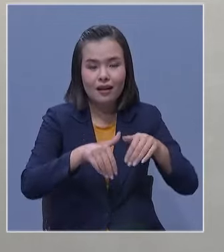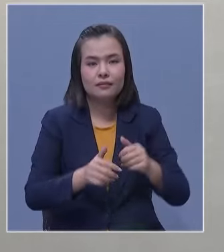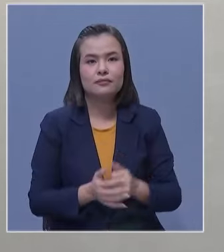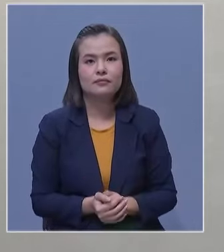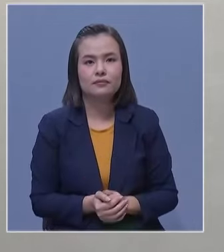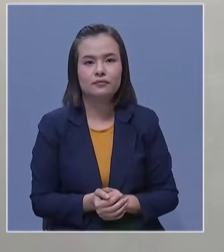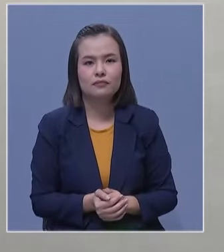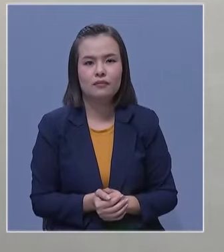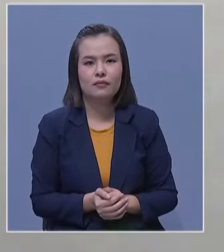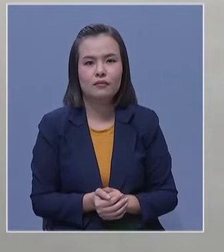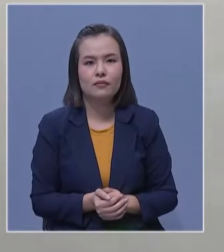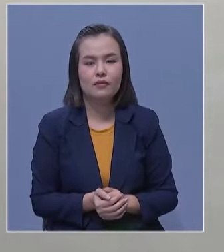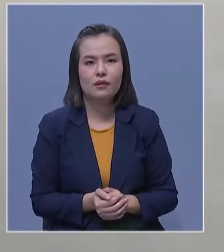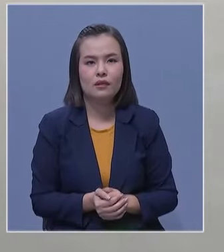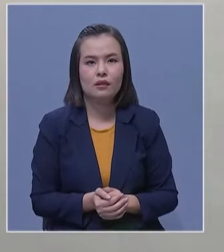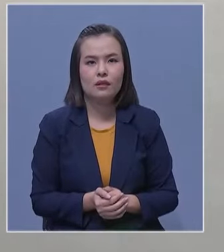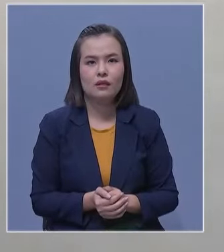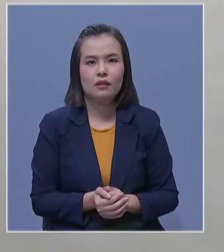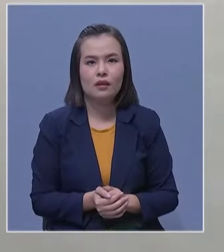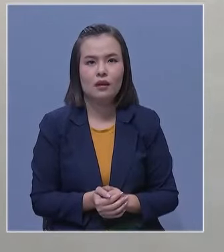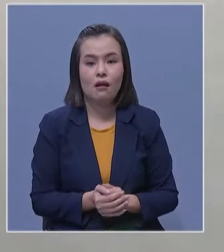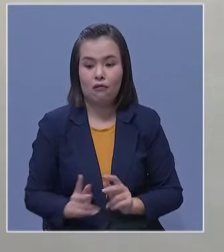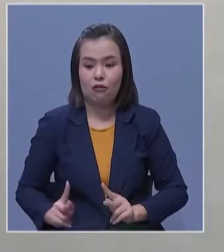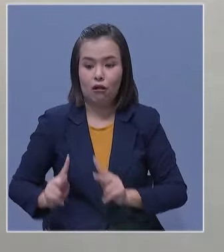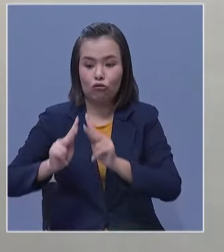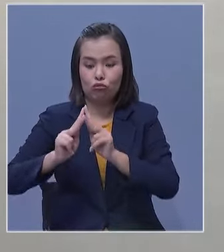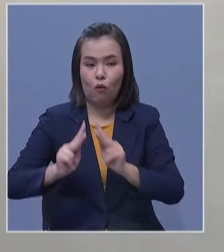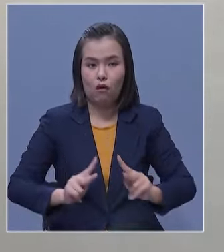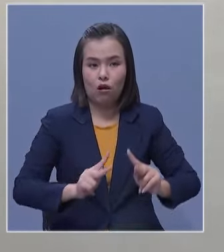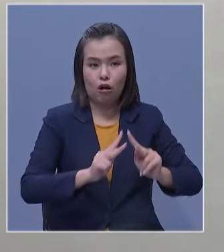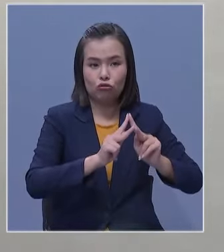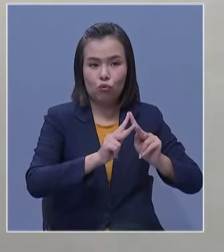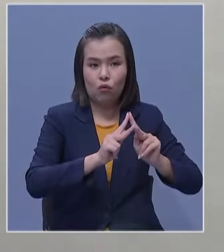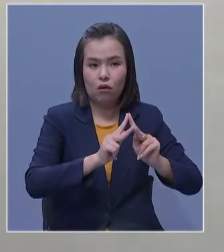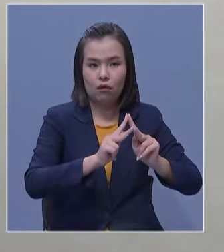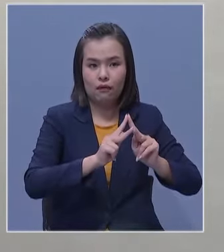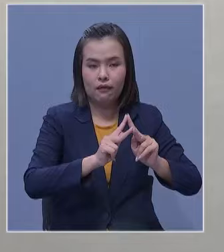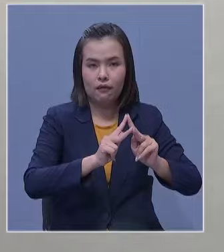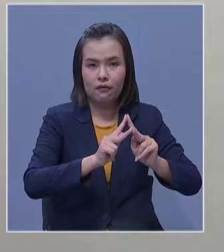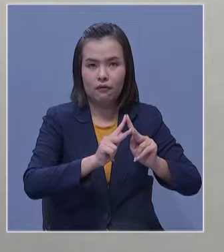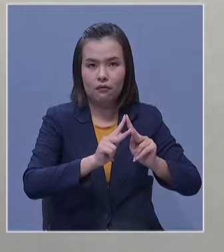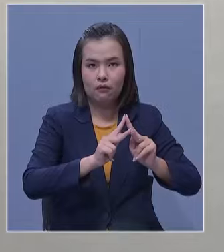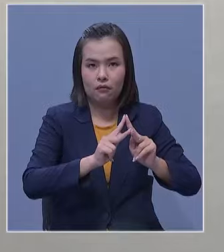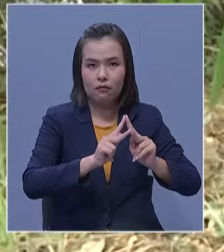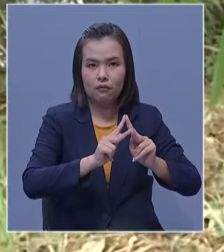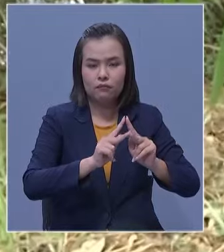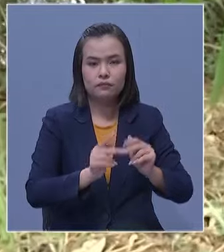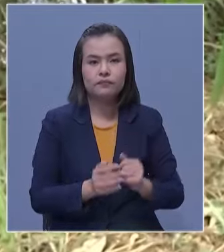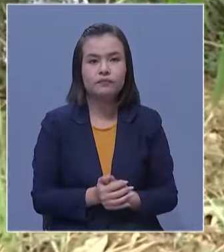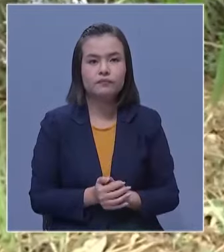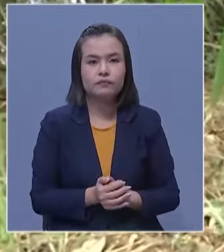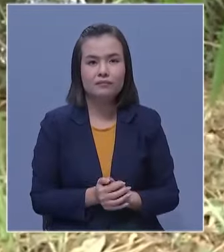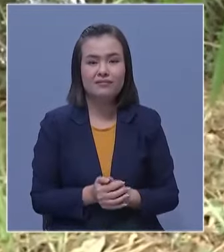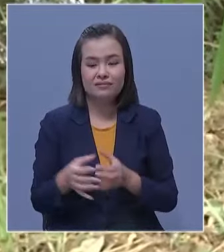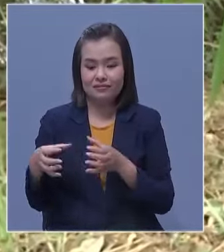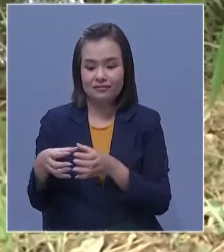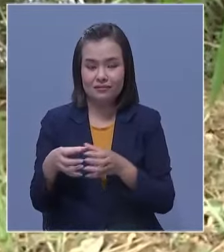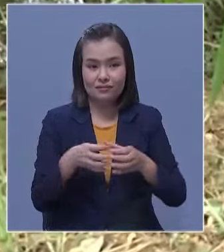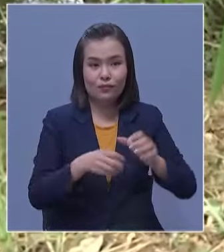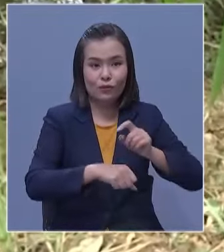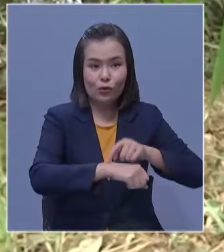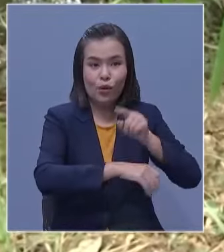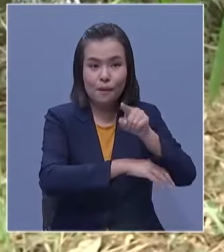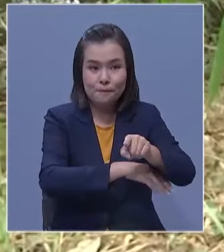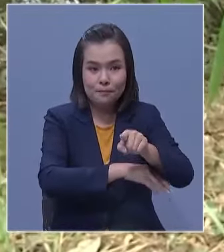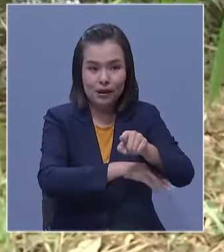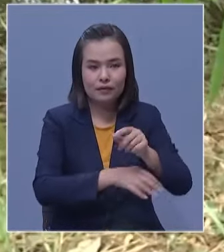การหย่าสึกระหว่างกระทรวงเกษตรและสหกรณ์แล้วก็กระทรวงทรัพพยากรธรรมชาติและสิ่งแวดล้อมโดยบอกนะครับว่าในช่วงบ่ายวัน